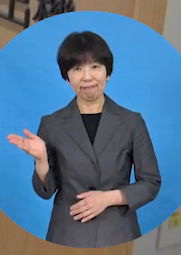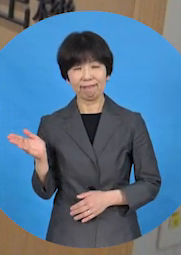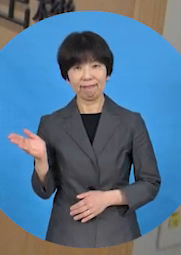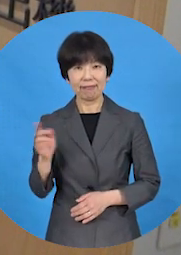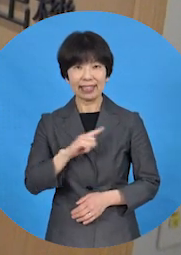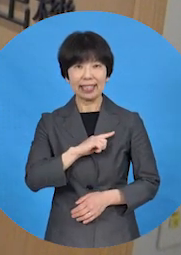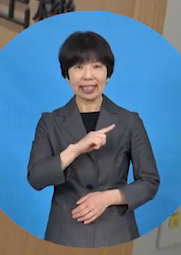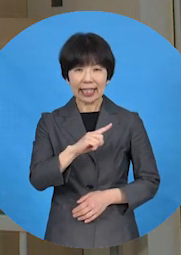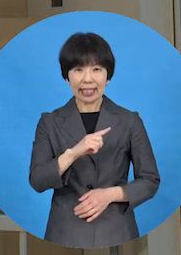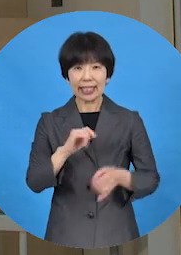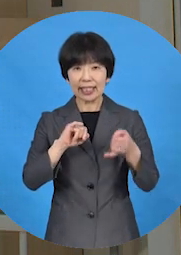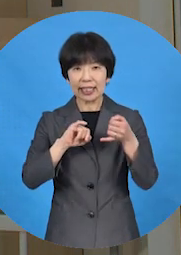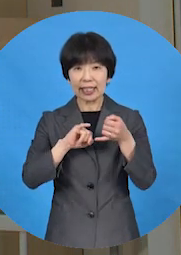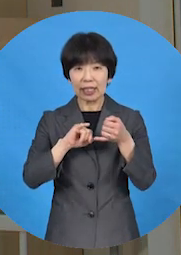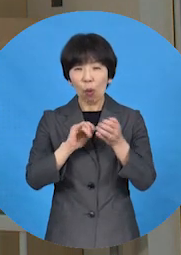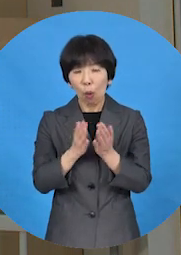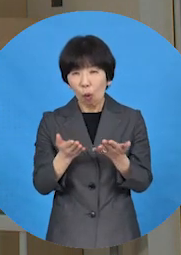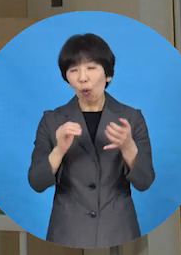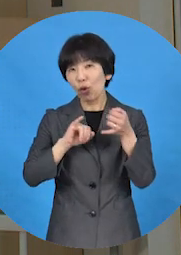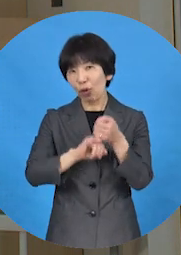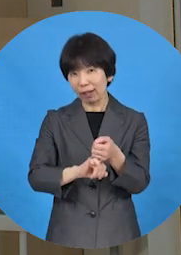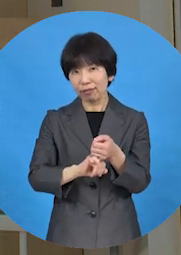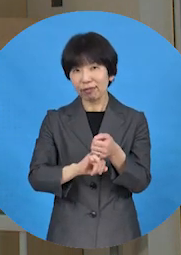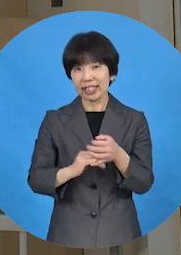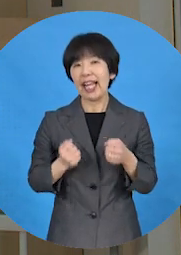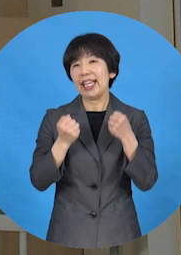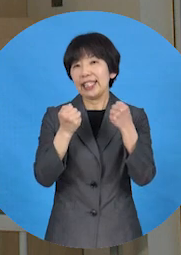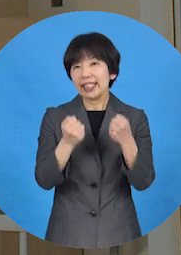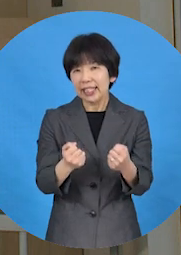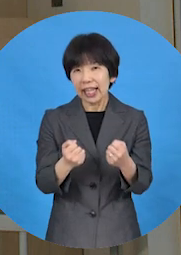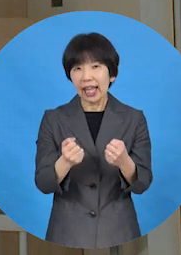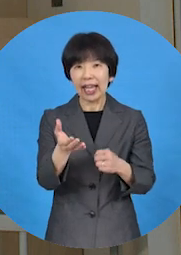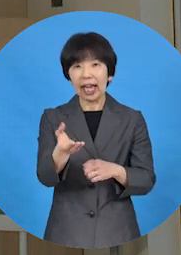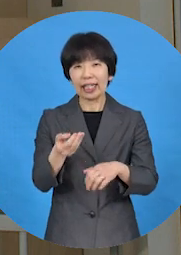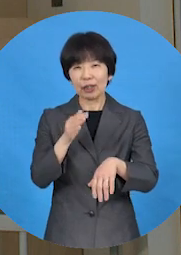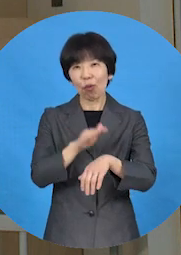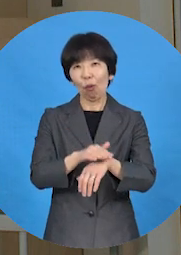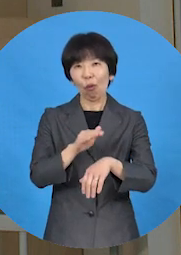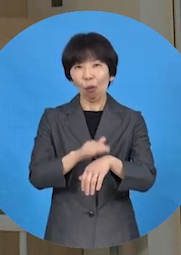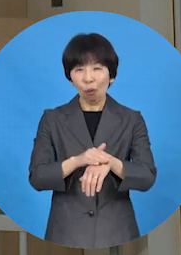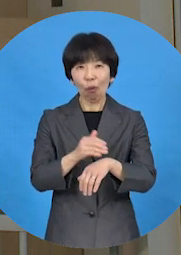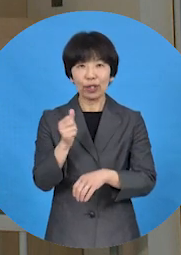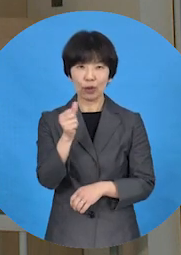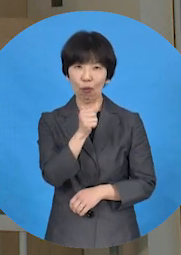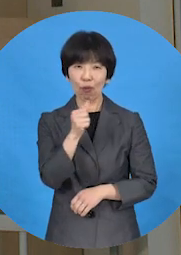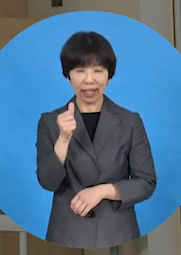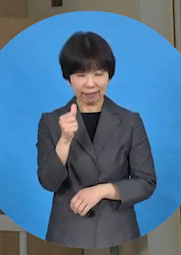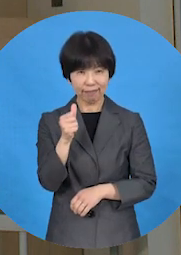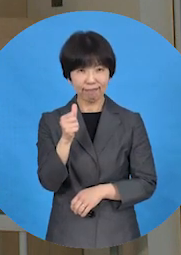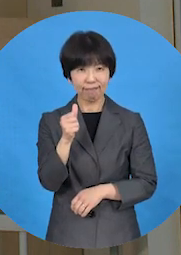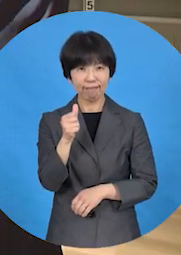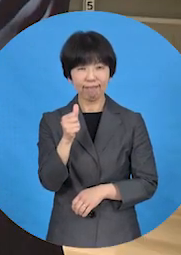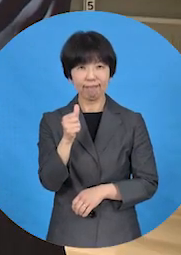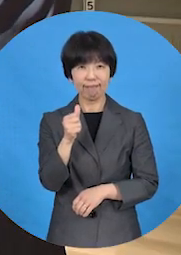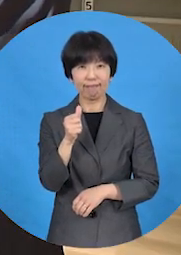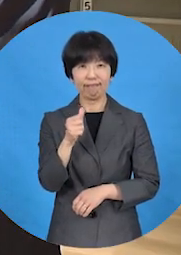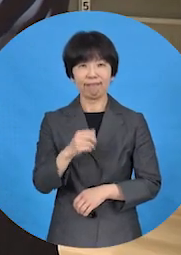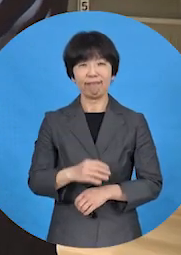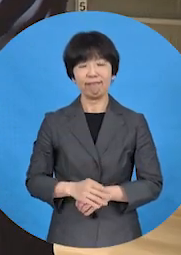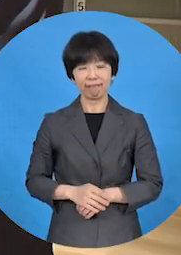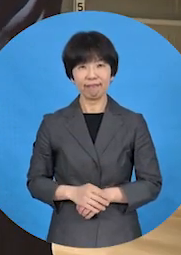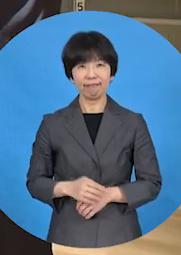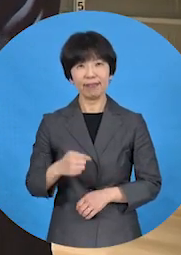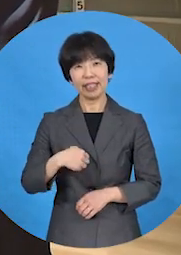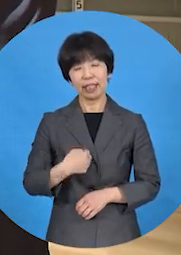入。その中でインターネットで予約した本を受け取るサービスを紹介してもらいました。 今までと